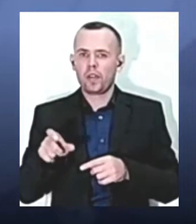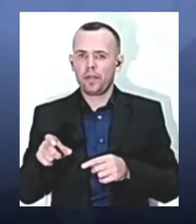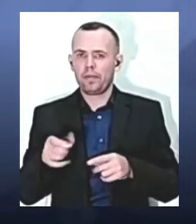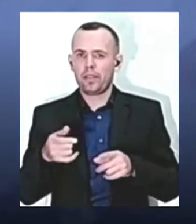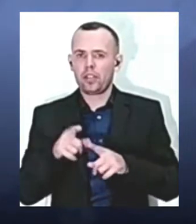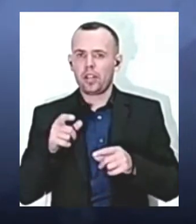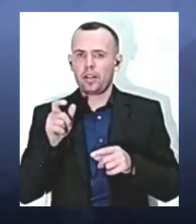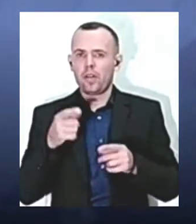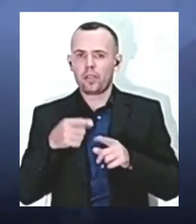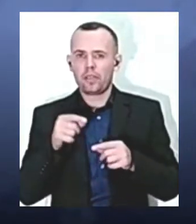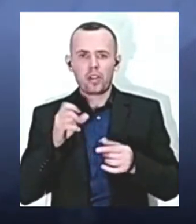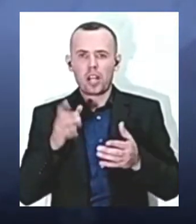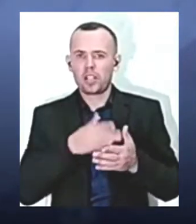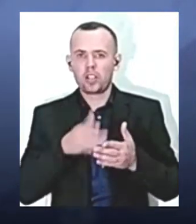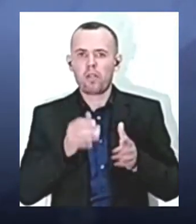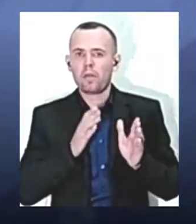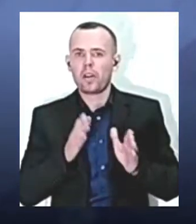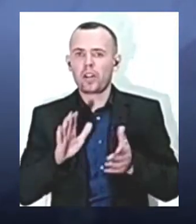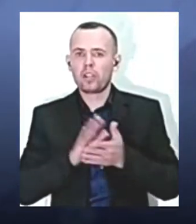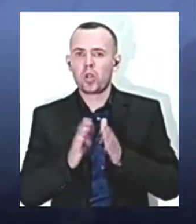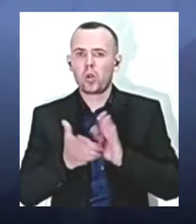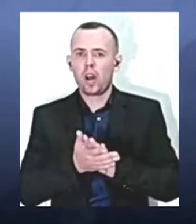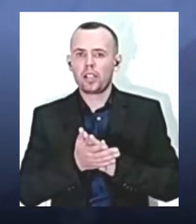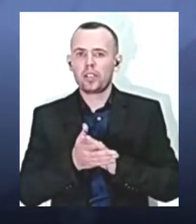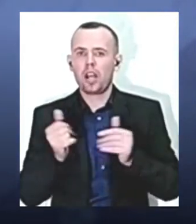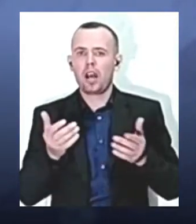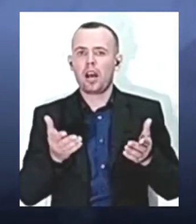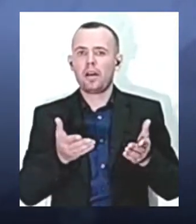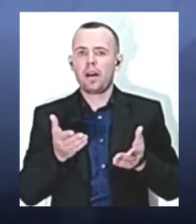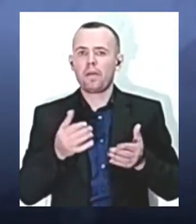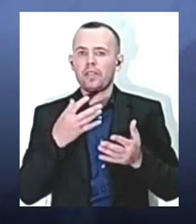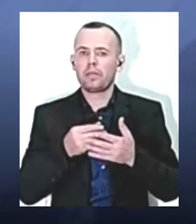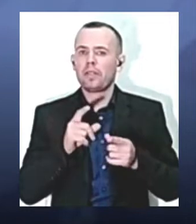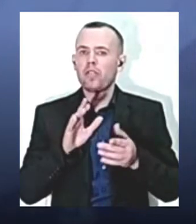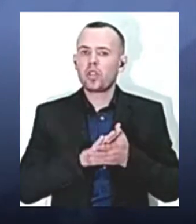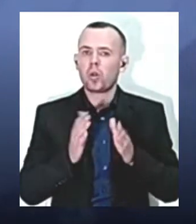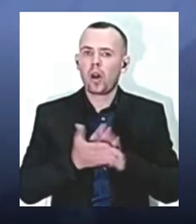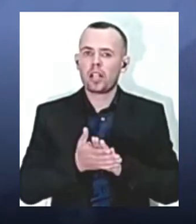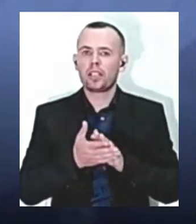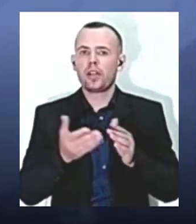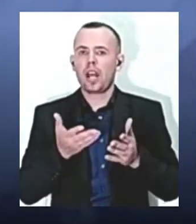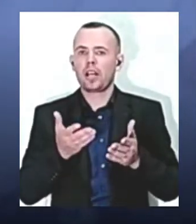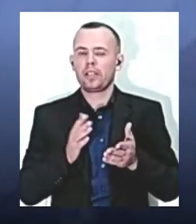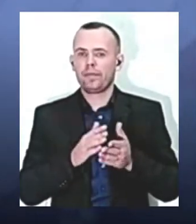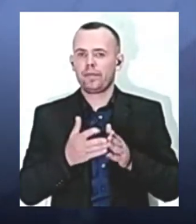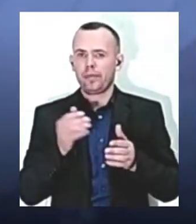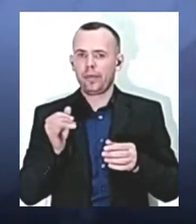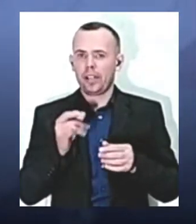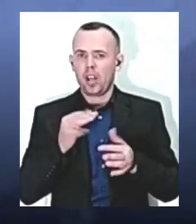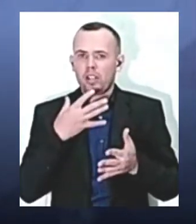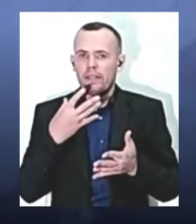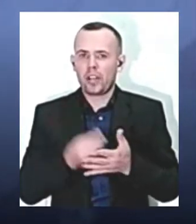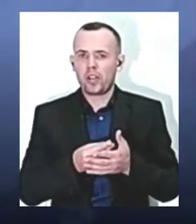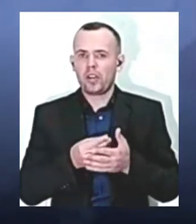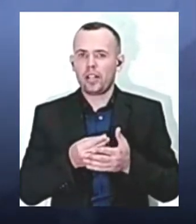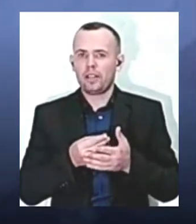про реальну ситуацію, а про своє ставлення про ситуацію, до ситуації і про своє розуміння цієї ситуації. А це